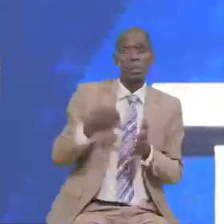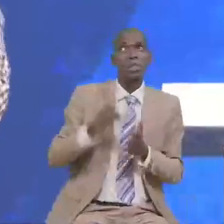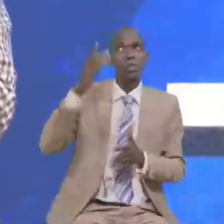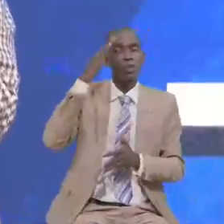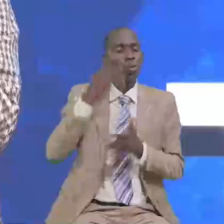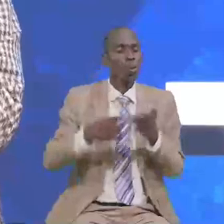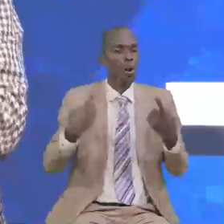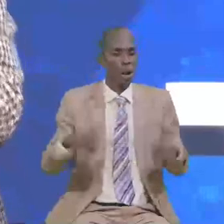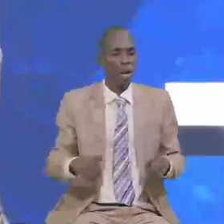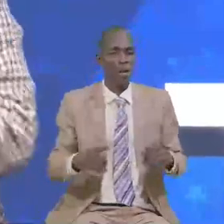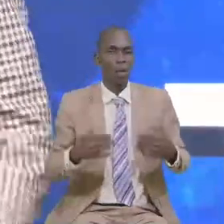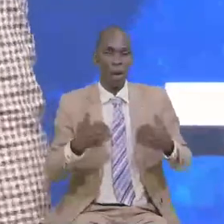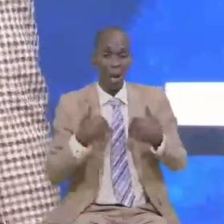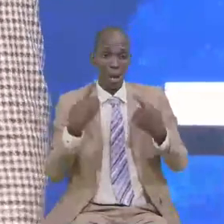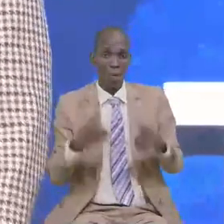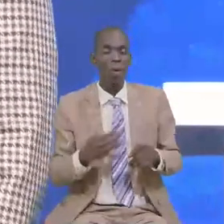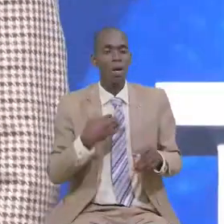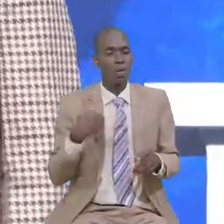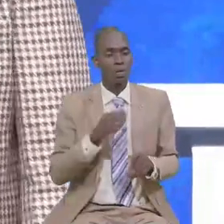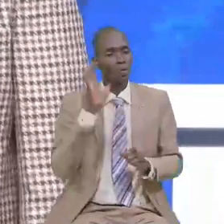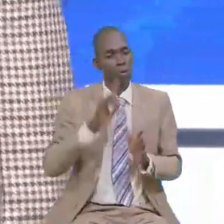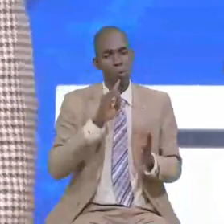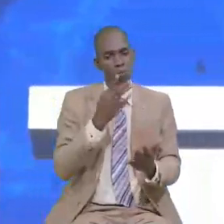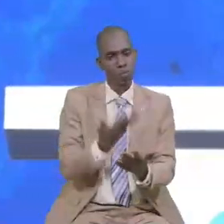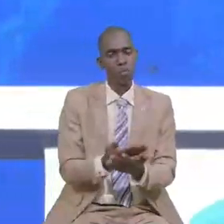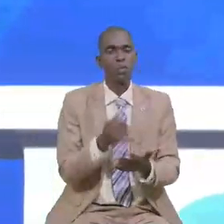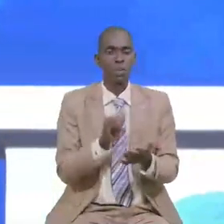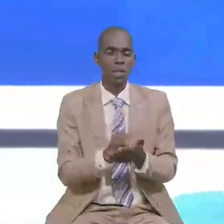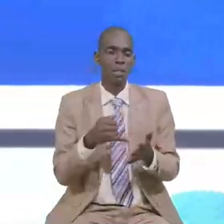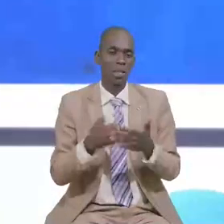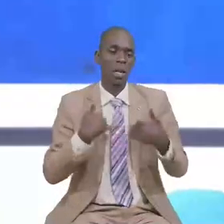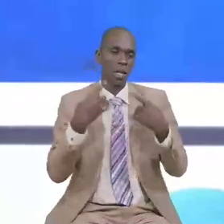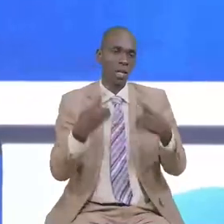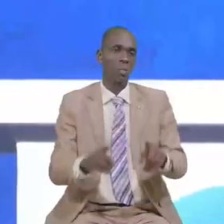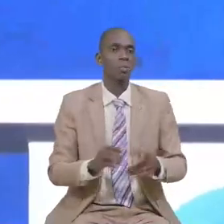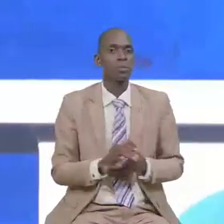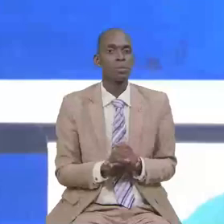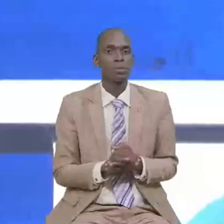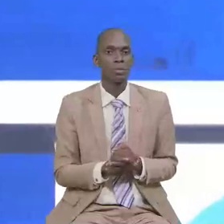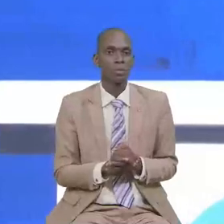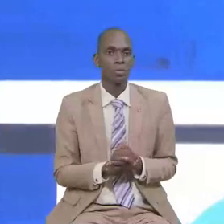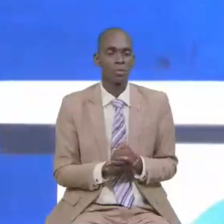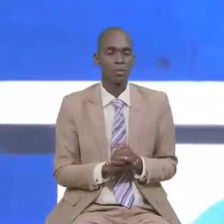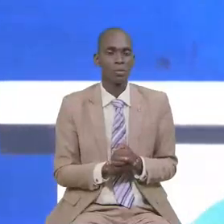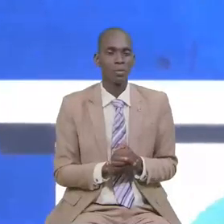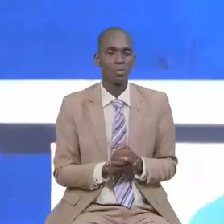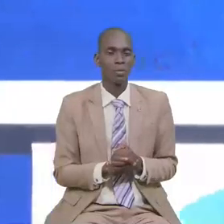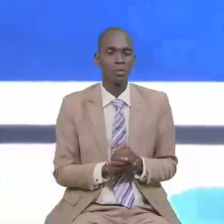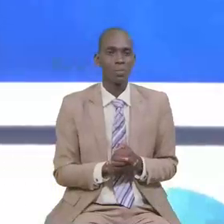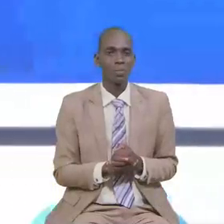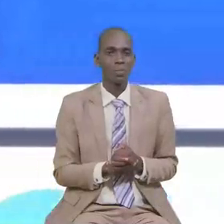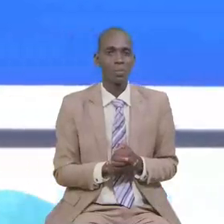sait déjà que quelque chose s'est passé et je dois aller prouver que je dois aller prouver ce qui s'est